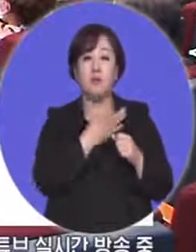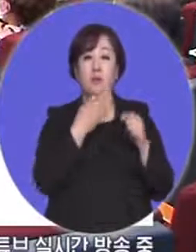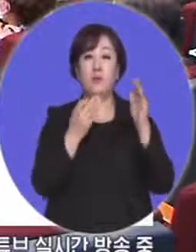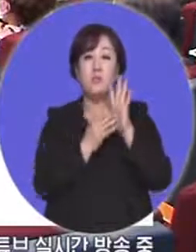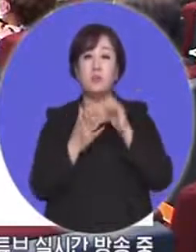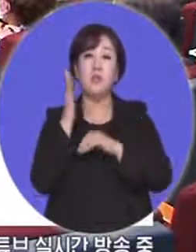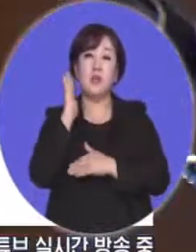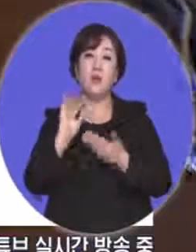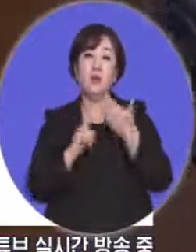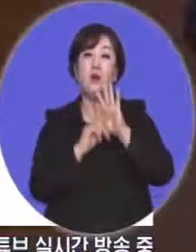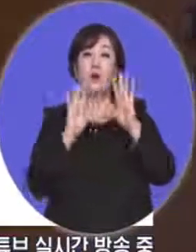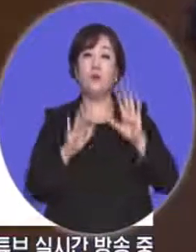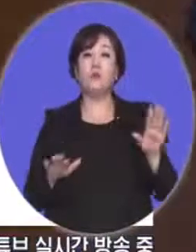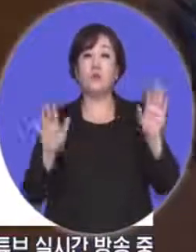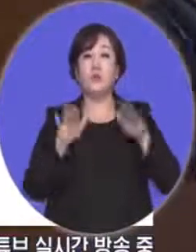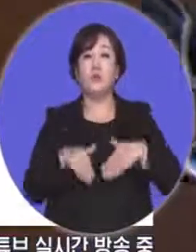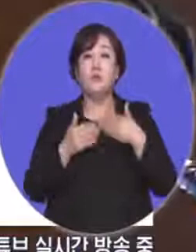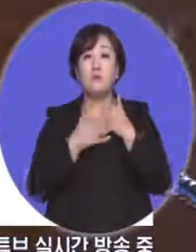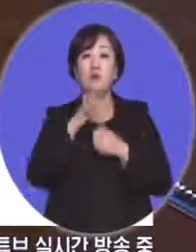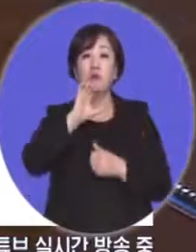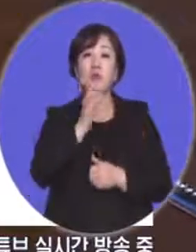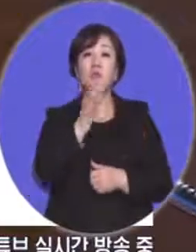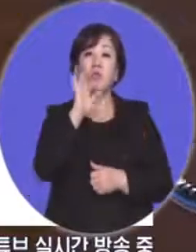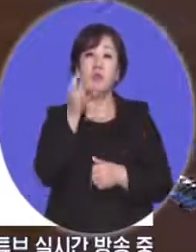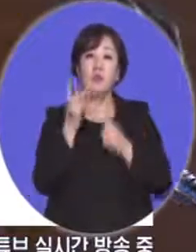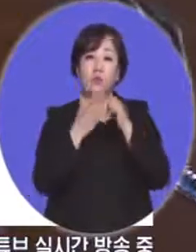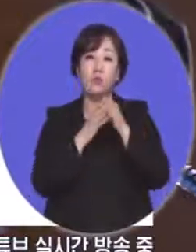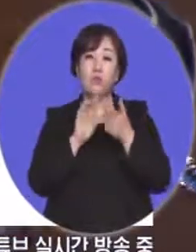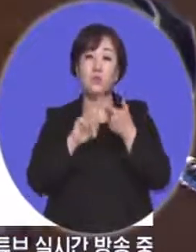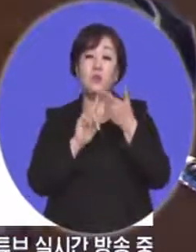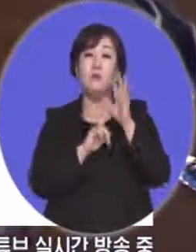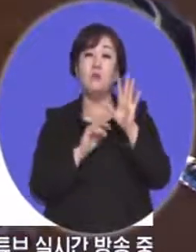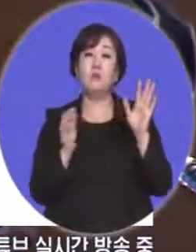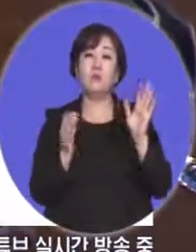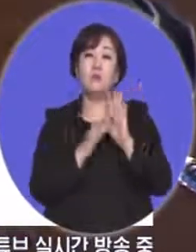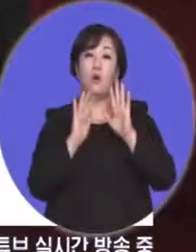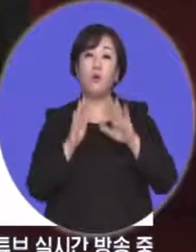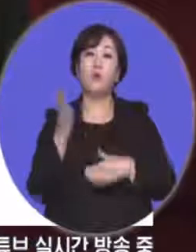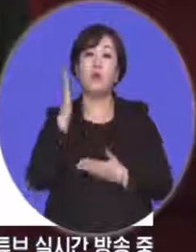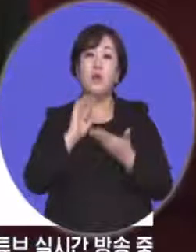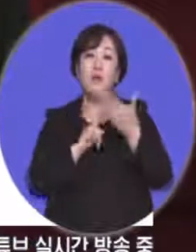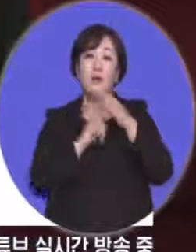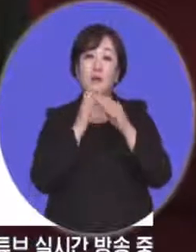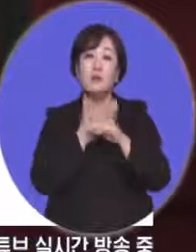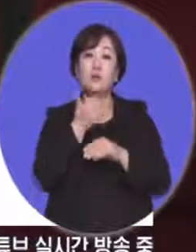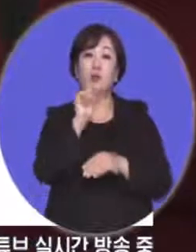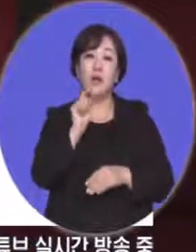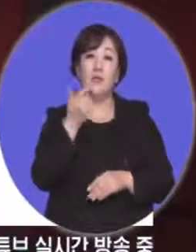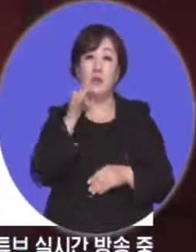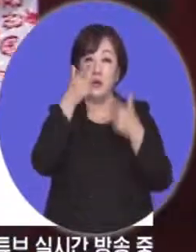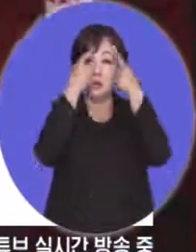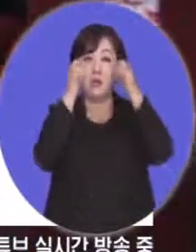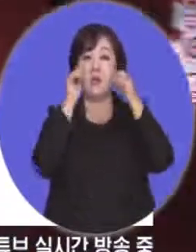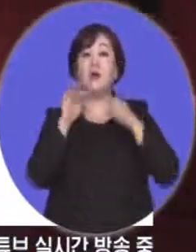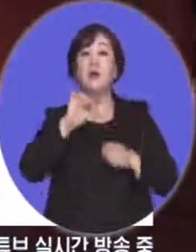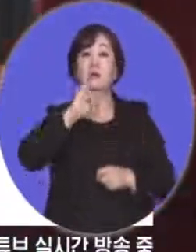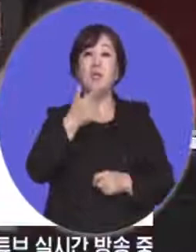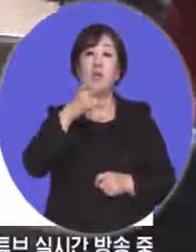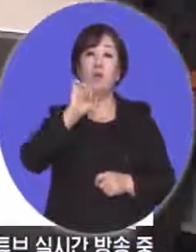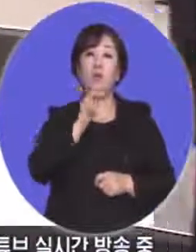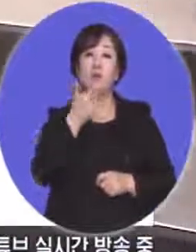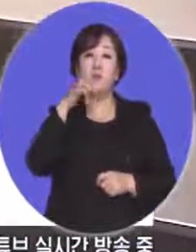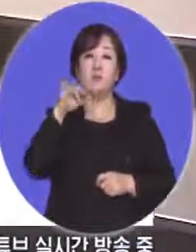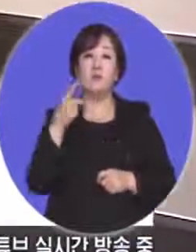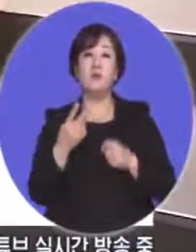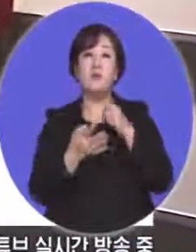강의가 오늘 저녁 남구 CK 아트홀에서 열렸습니다. 오늘 강의에서는 한양대학교 최원철 교수가